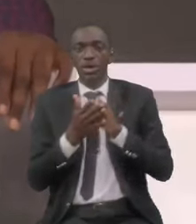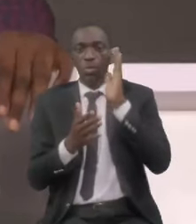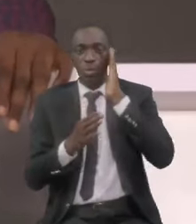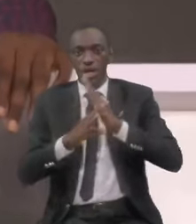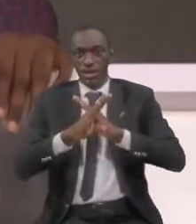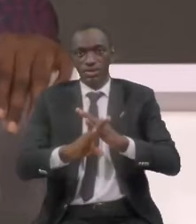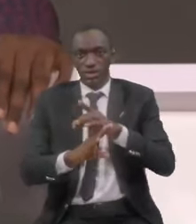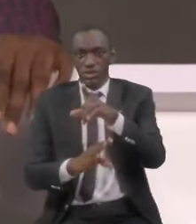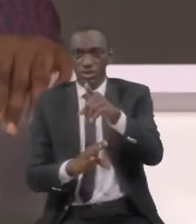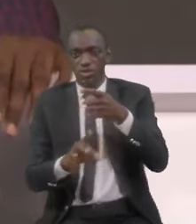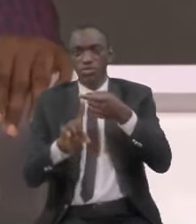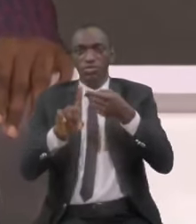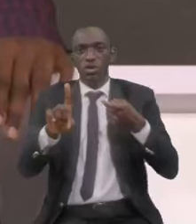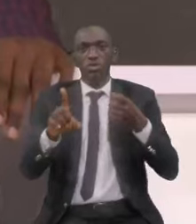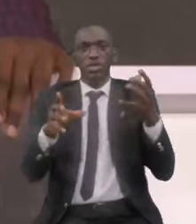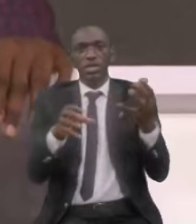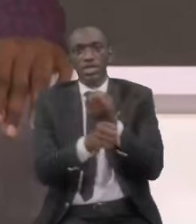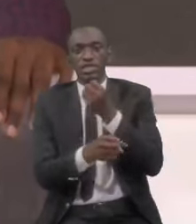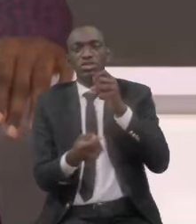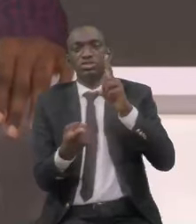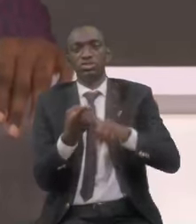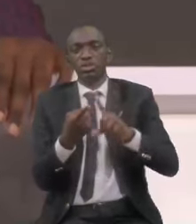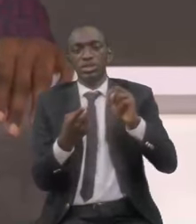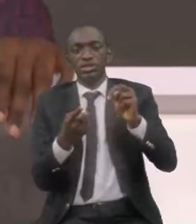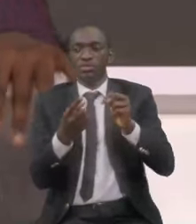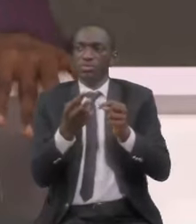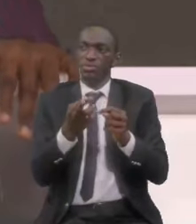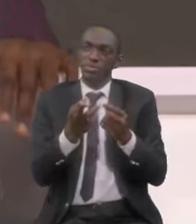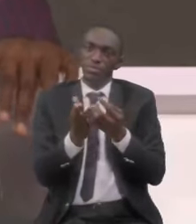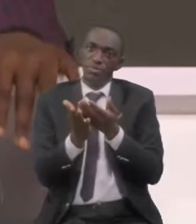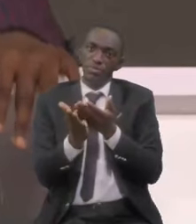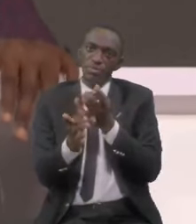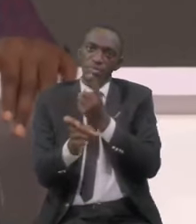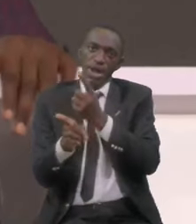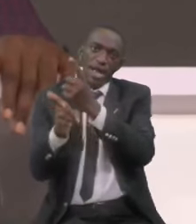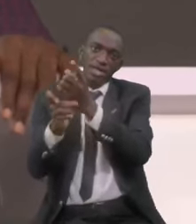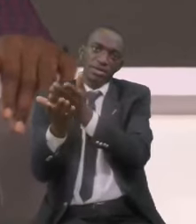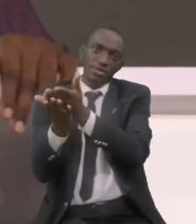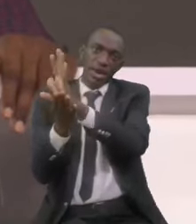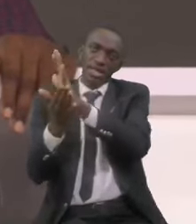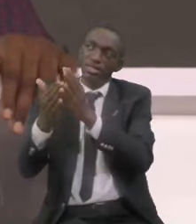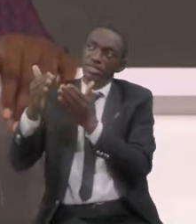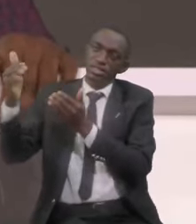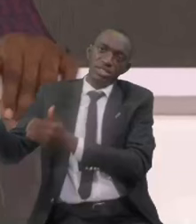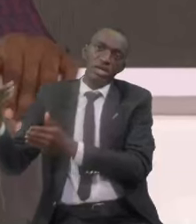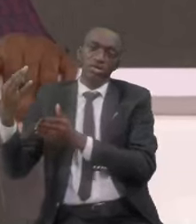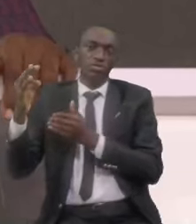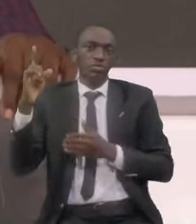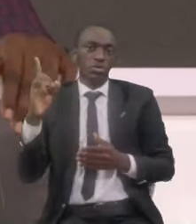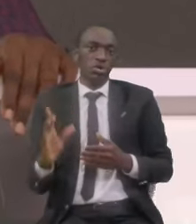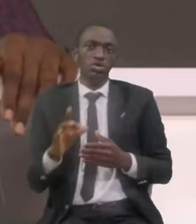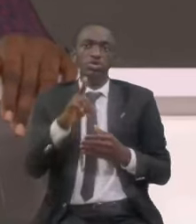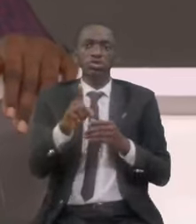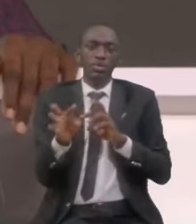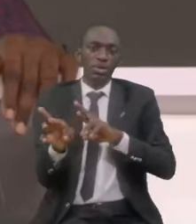de parvenir au bon côté de Dieu, tu es prêt à les abandonner.